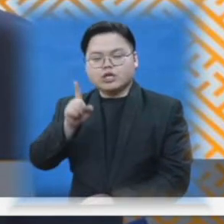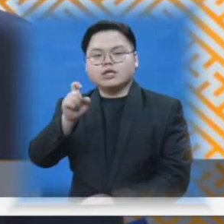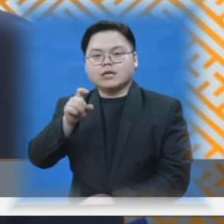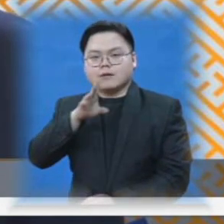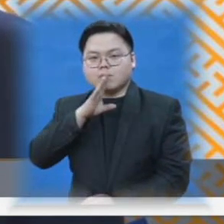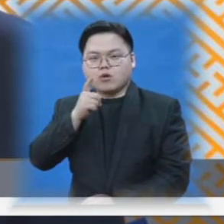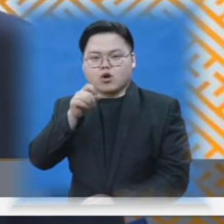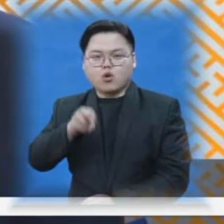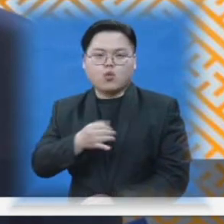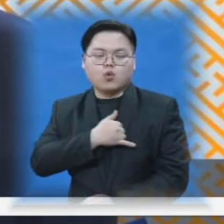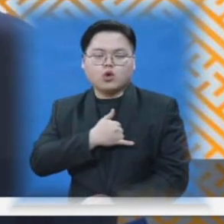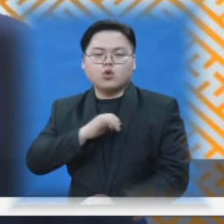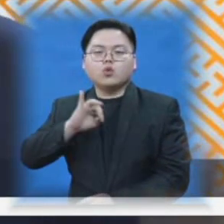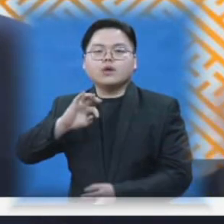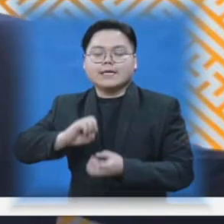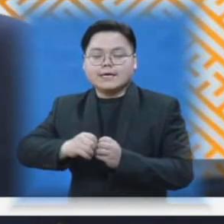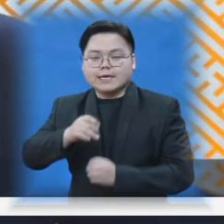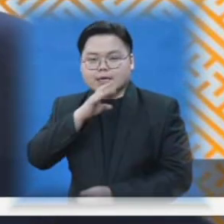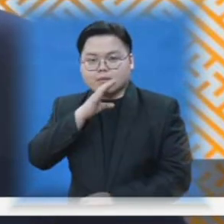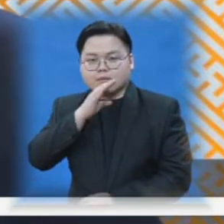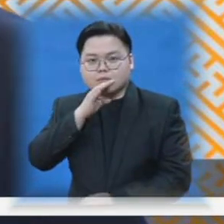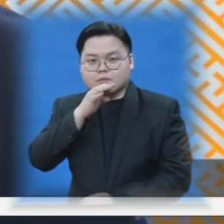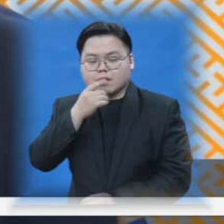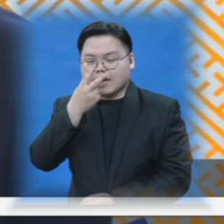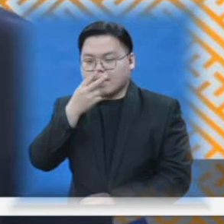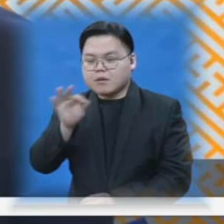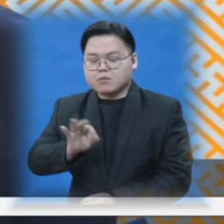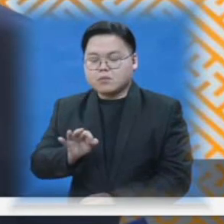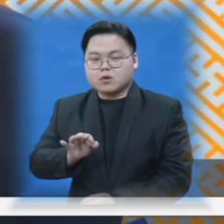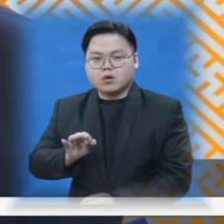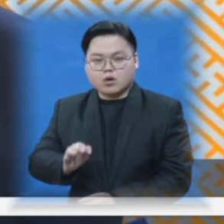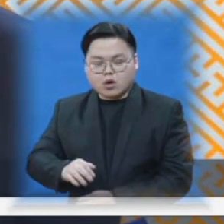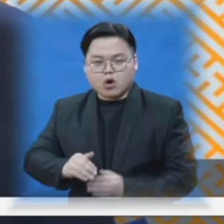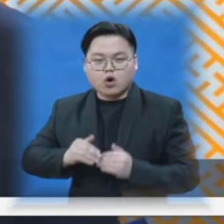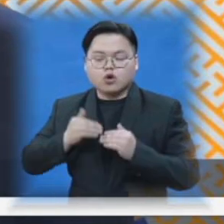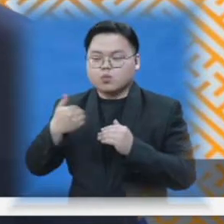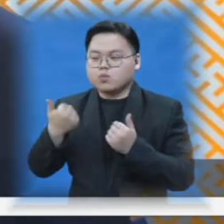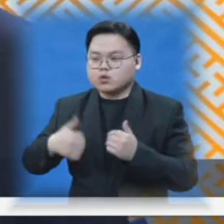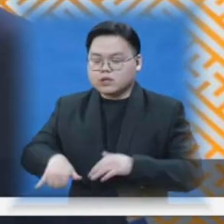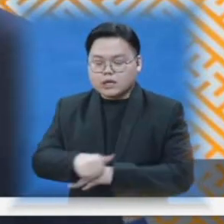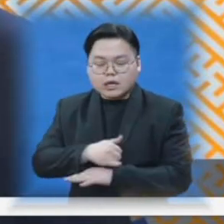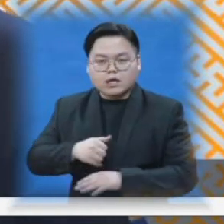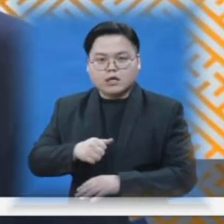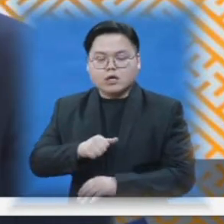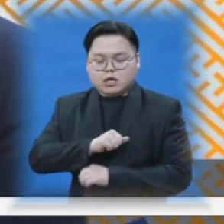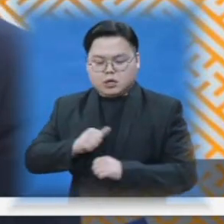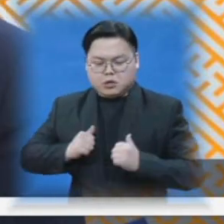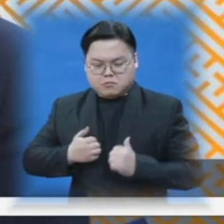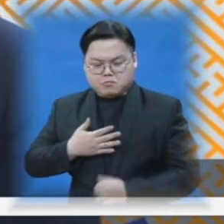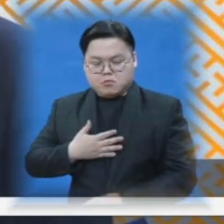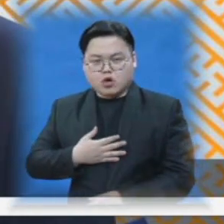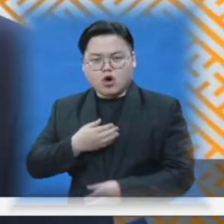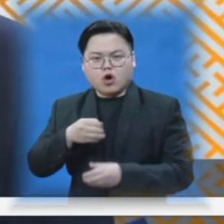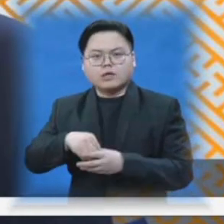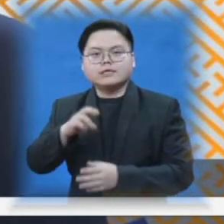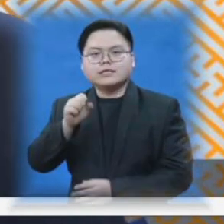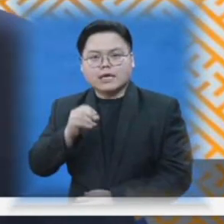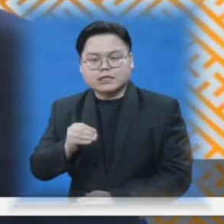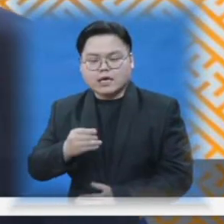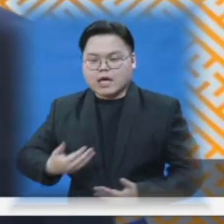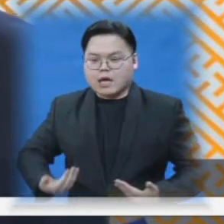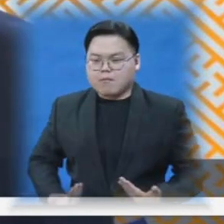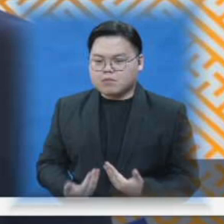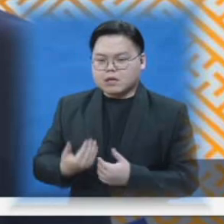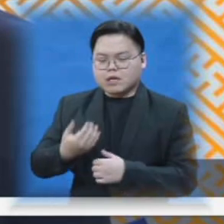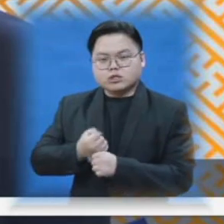хотын удирдлагууд юу хийх вэ гэдэг юм арддаг өнцгөөс биш хөгжиж байгаа орнууд болон бусд орнууд иргэн бие өөрөө яаж оролцох вэ? Ажил амьдралаа яаж зохицуулах